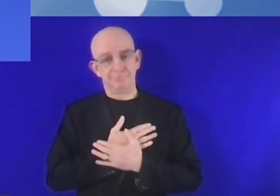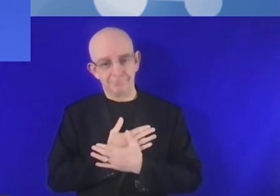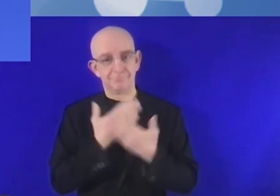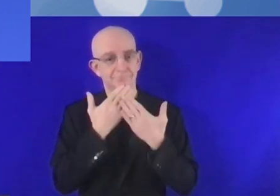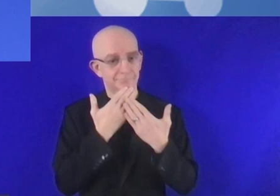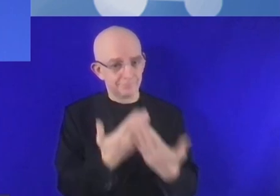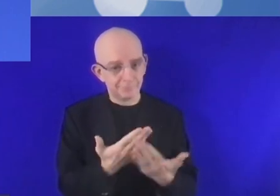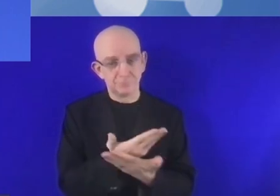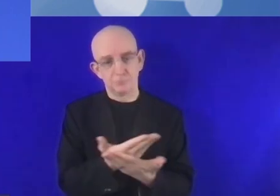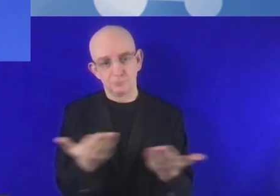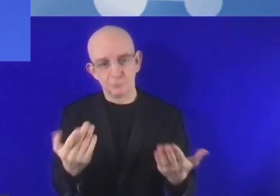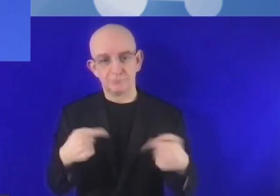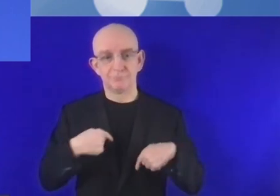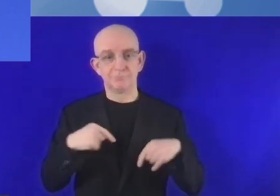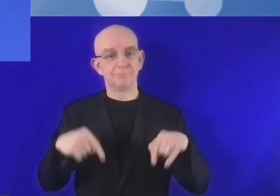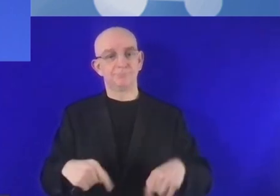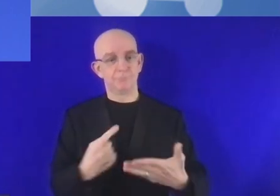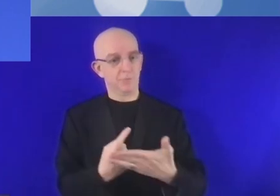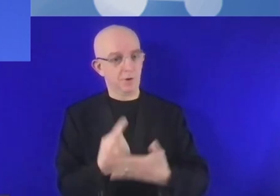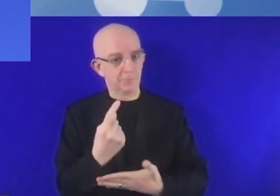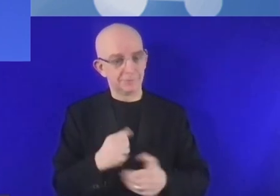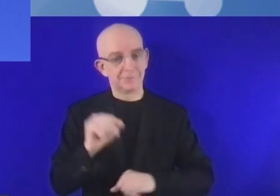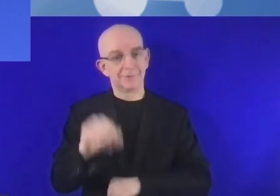za to, że mogę zwrócić się